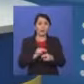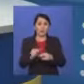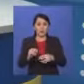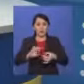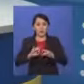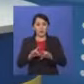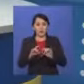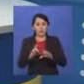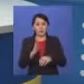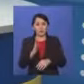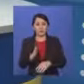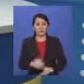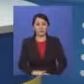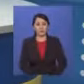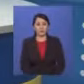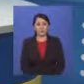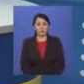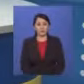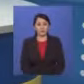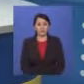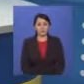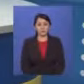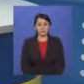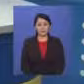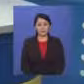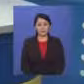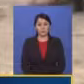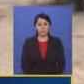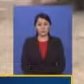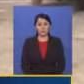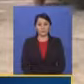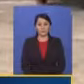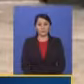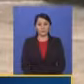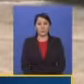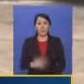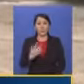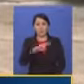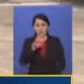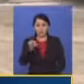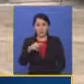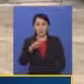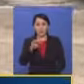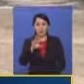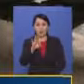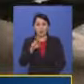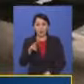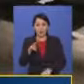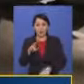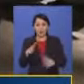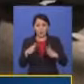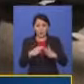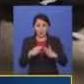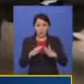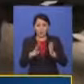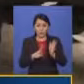алу шаралары жайлы әріптесім Аманжол Нұртазин баяндайтын болады. 3-ші желтоқсан күні Жуков көшесіндегі 9 қабатты